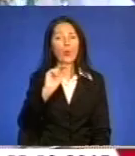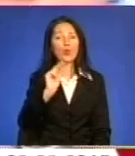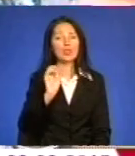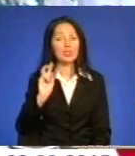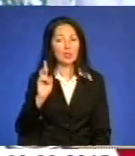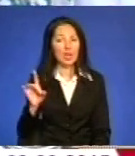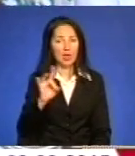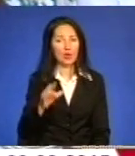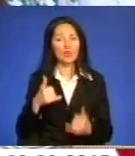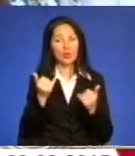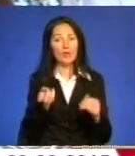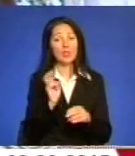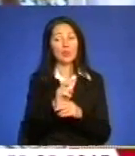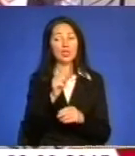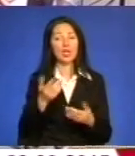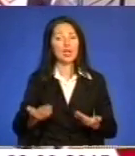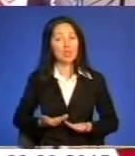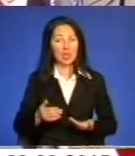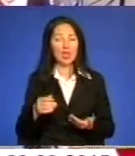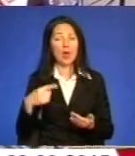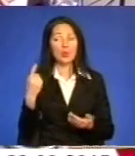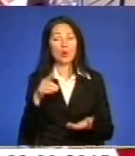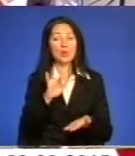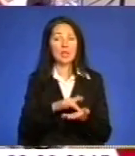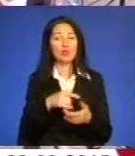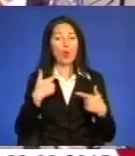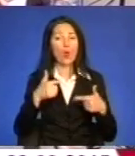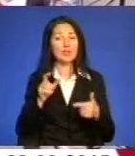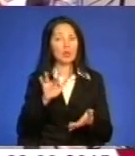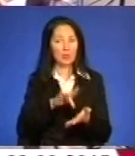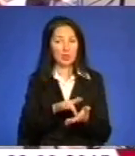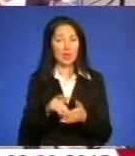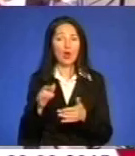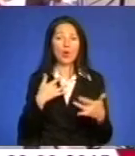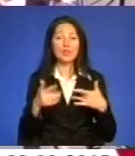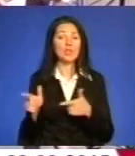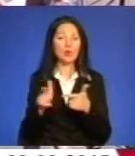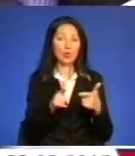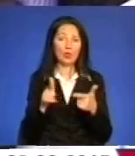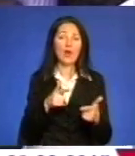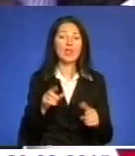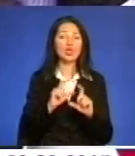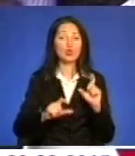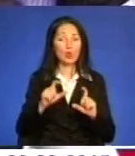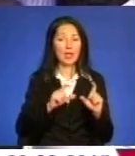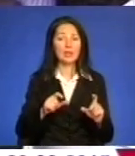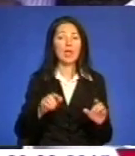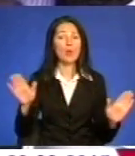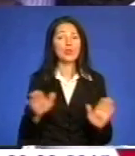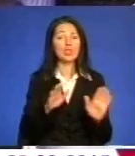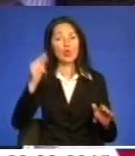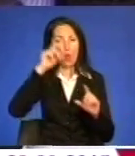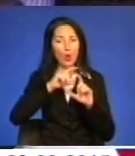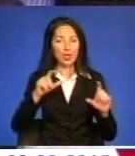центру, гості міста. Концерт підготували студенти музичного училища імені Соломії Крушельницької. Жінка, яка своїм